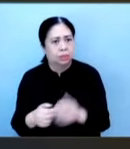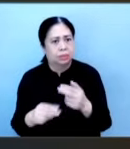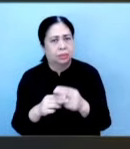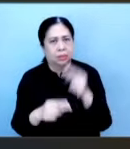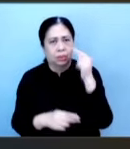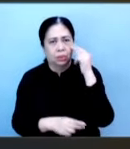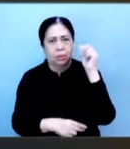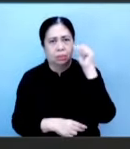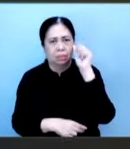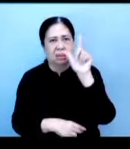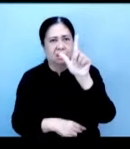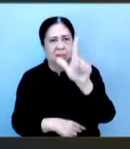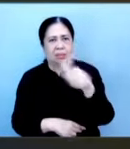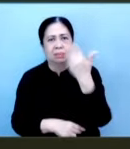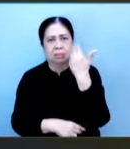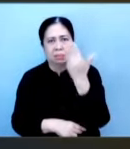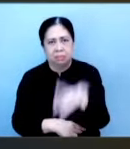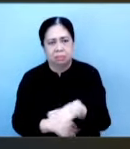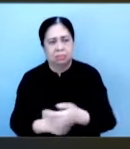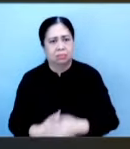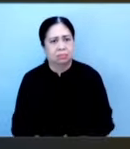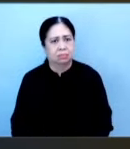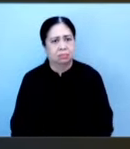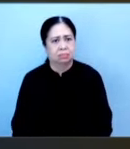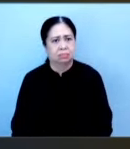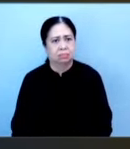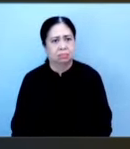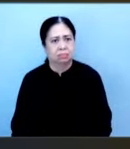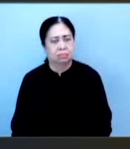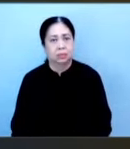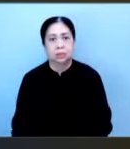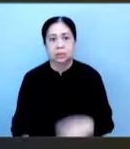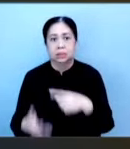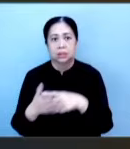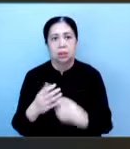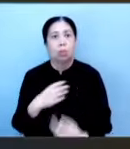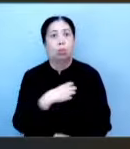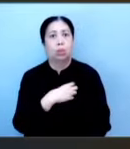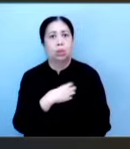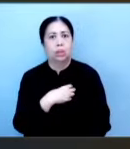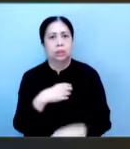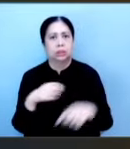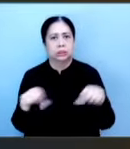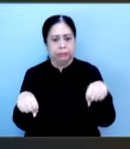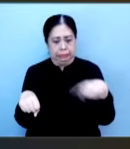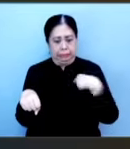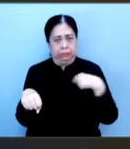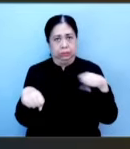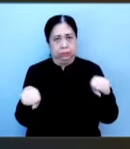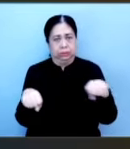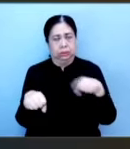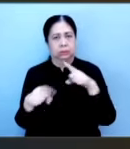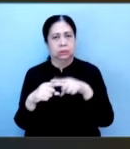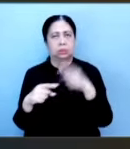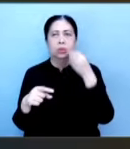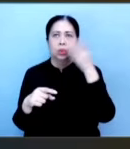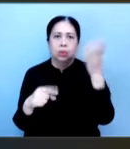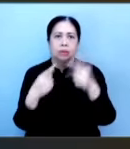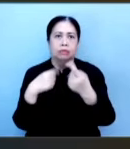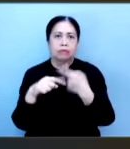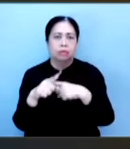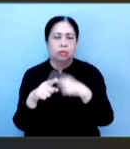binawian din ng buhay na pul ang nakabang biktima pauwi na siya mul sa